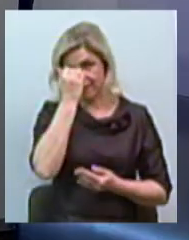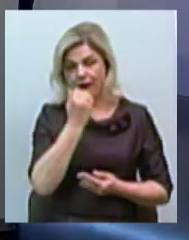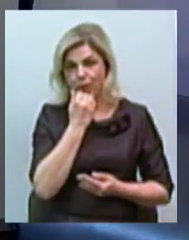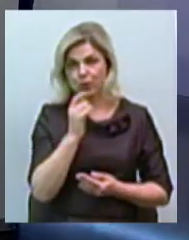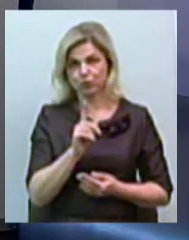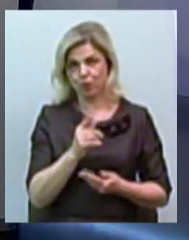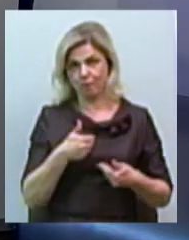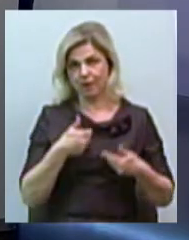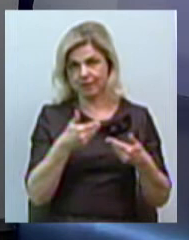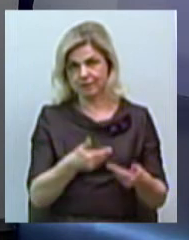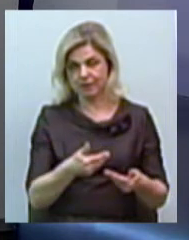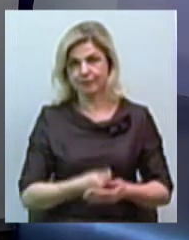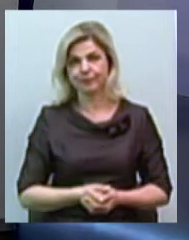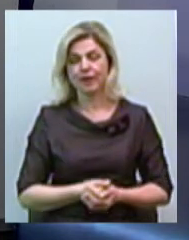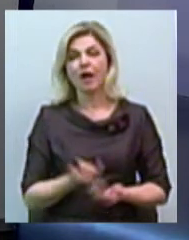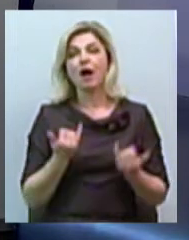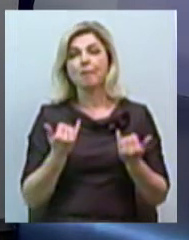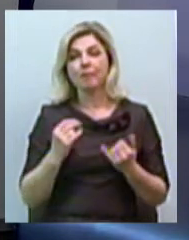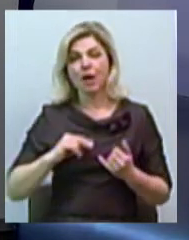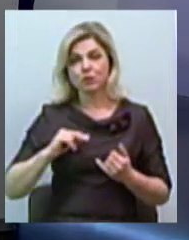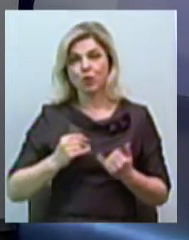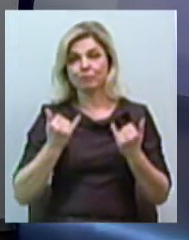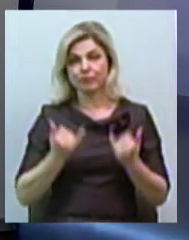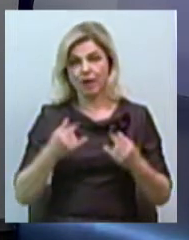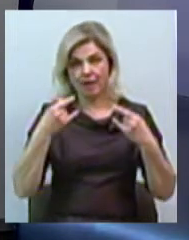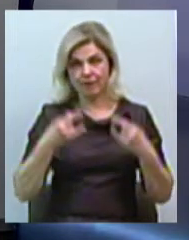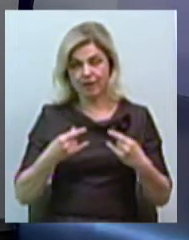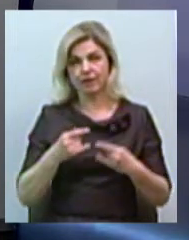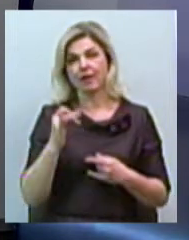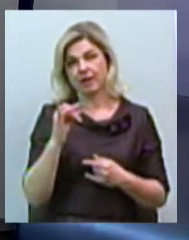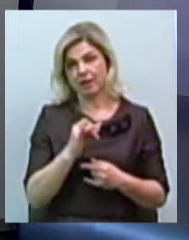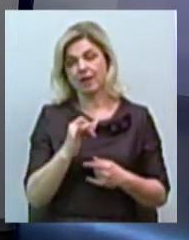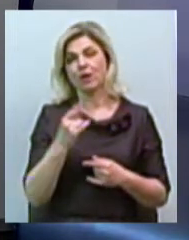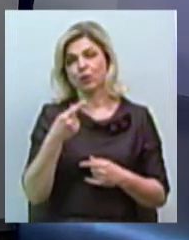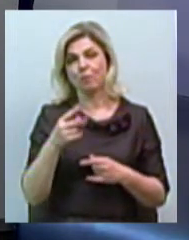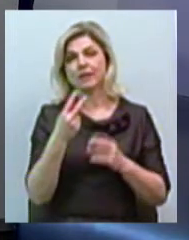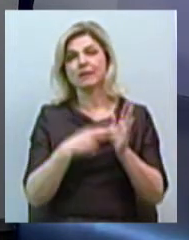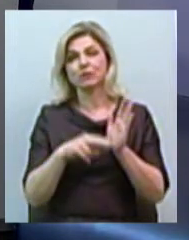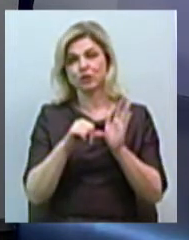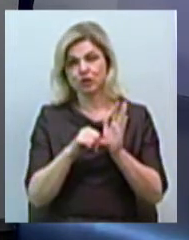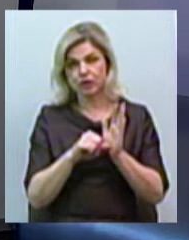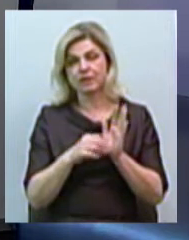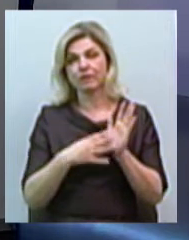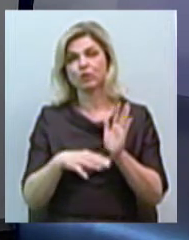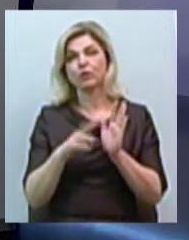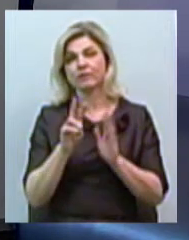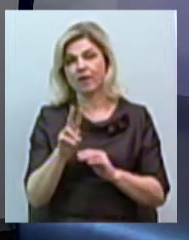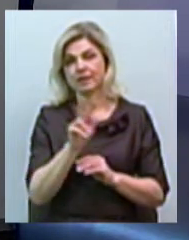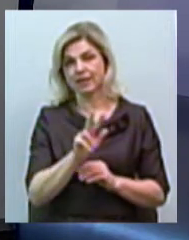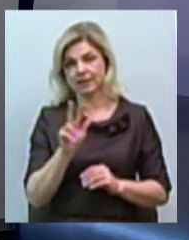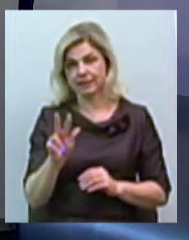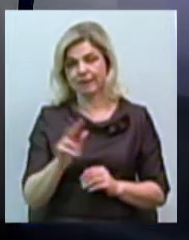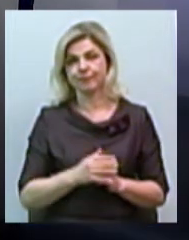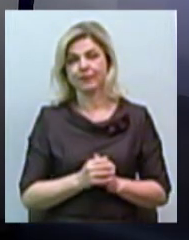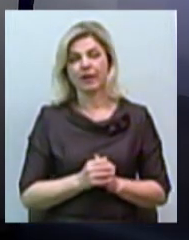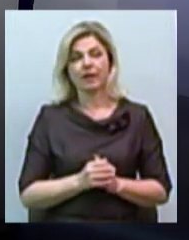я нагадую, що ми працюємо в прямому ефірі. Телефон студії 76 92 33. Отже, 12 січня